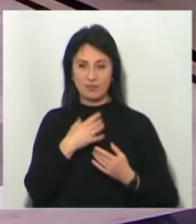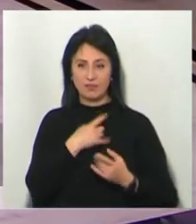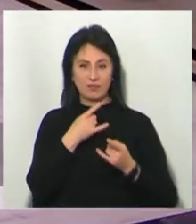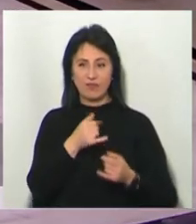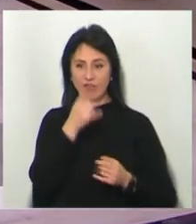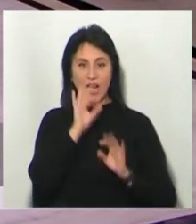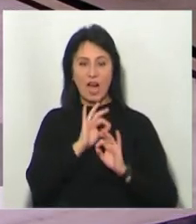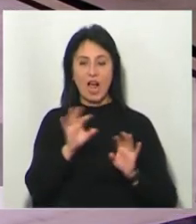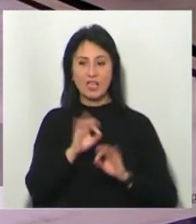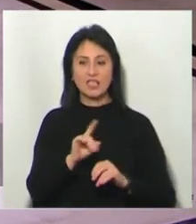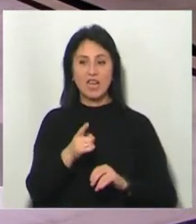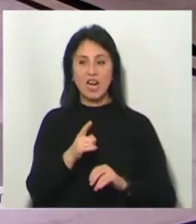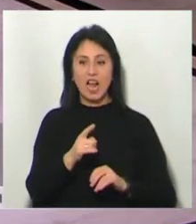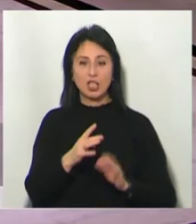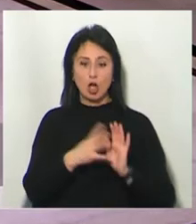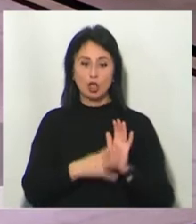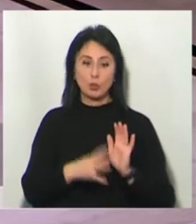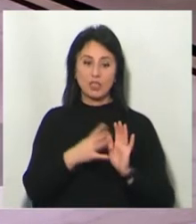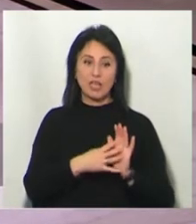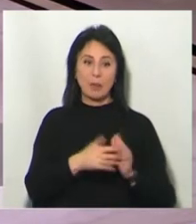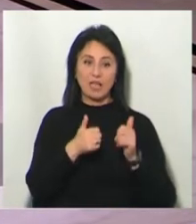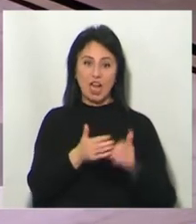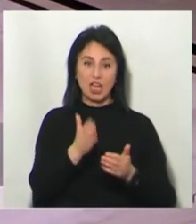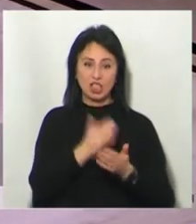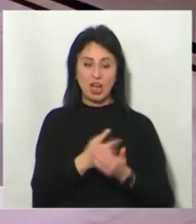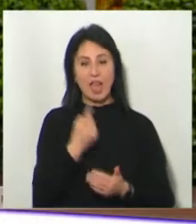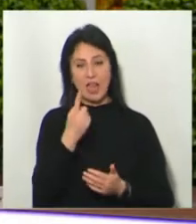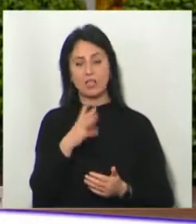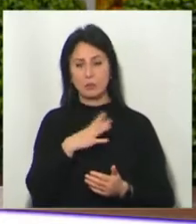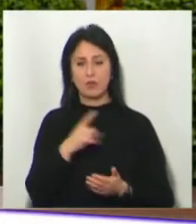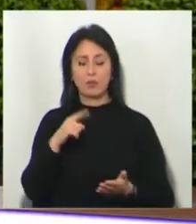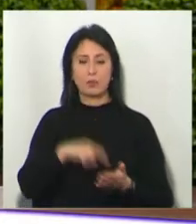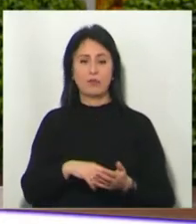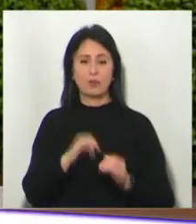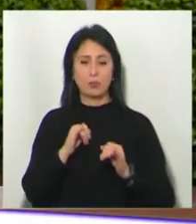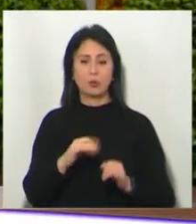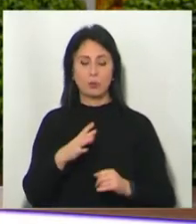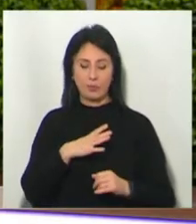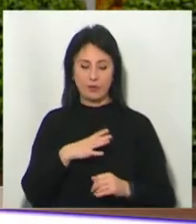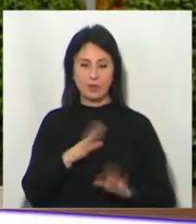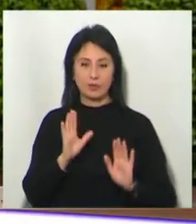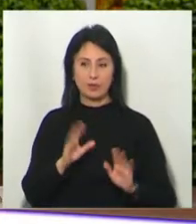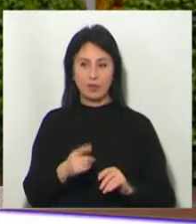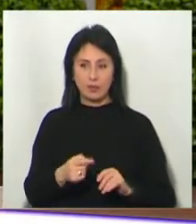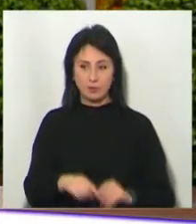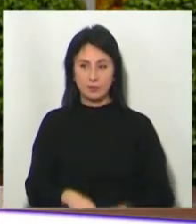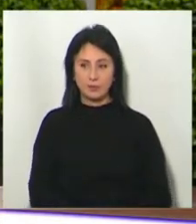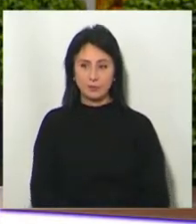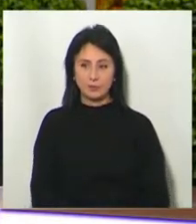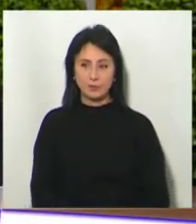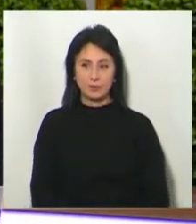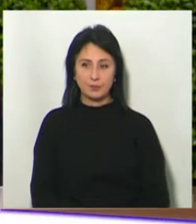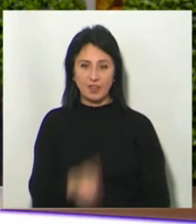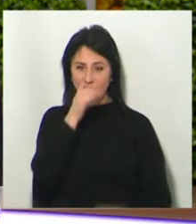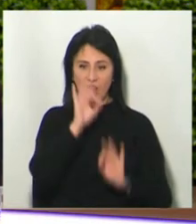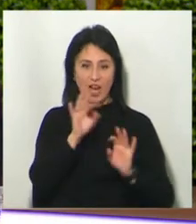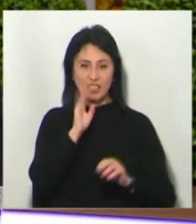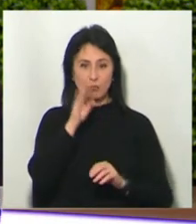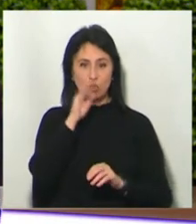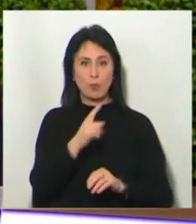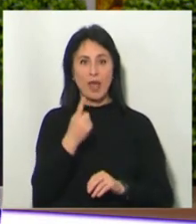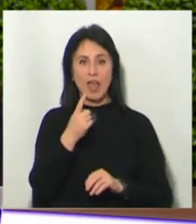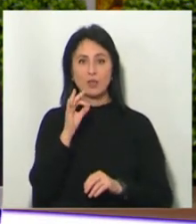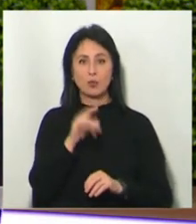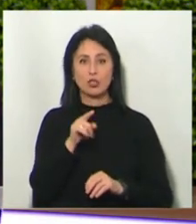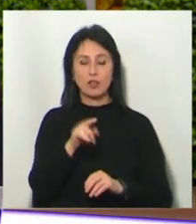ვერ ახსნი იმას, რომ რატომ 99-ში არის კარგი შედეგი და მარტო მასთან მოხდა ის 1% ცუდი, ხო? ეგ ცოტა ეს მომენტი